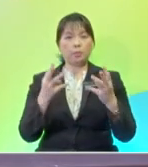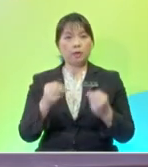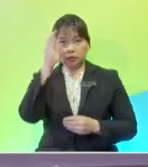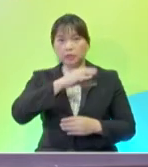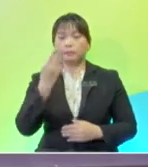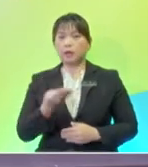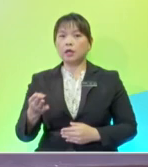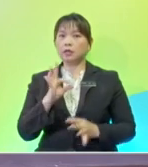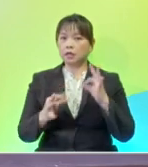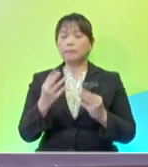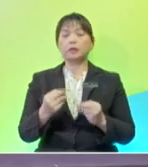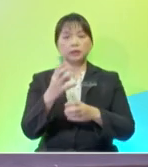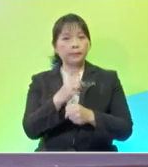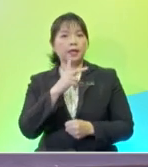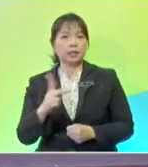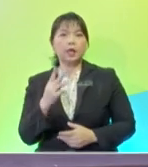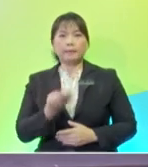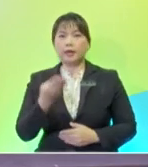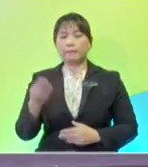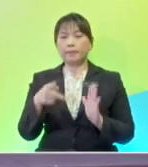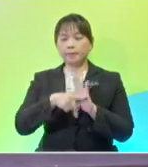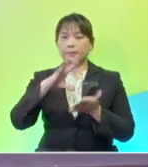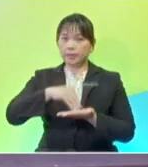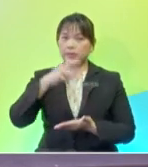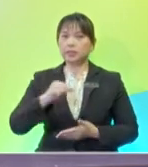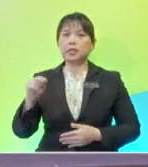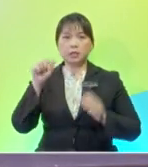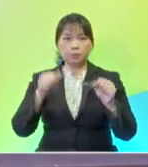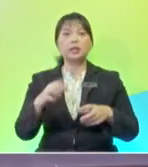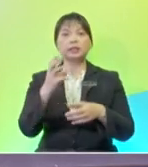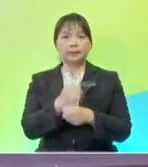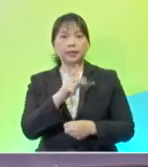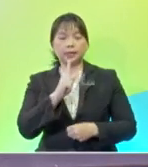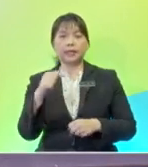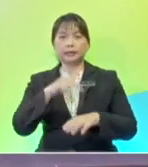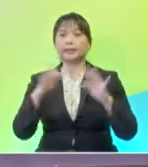dapatkan bahan-bahan pembelajaran banyak bahan-bahan ini boleh dapat